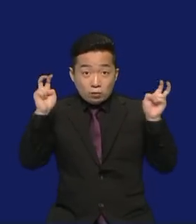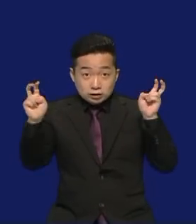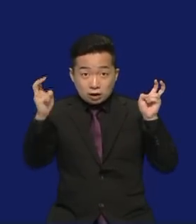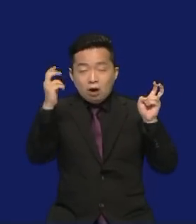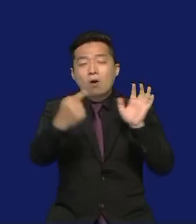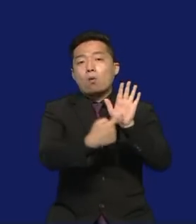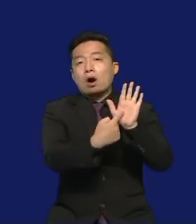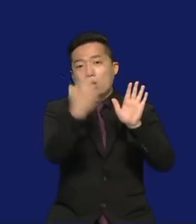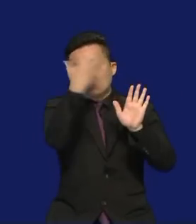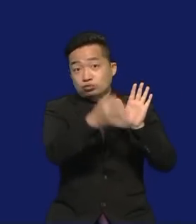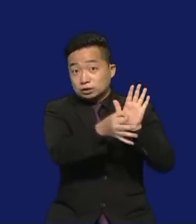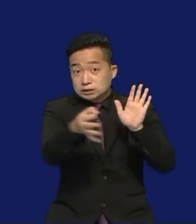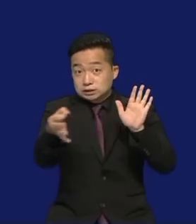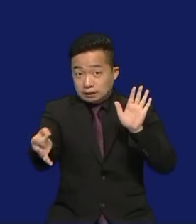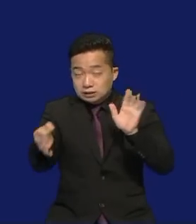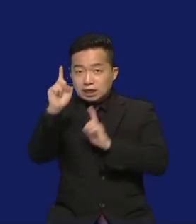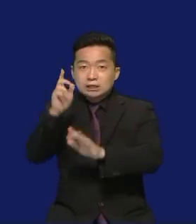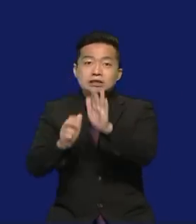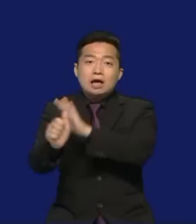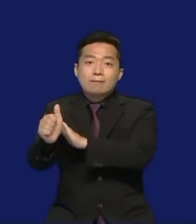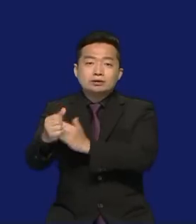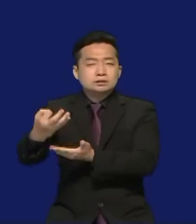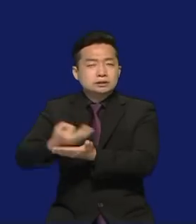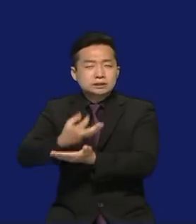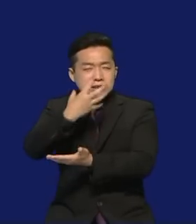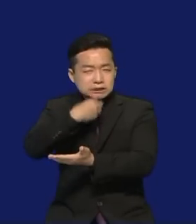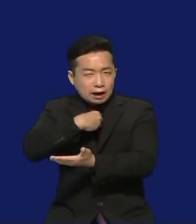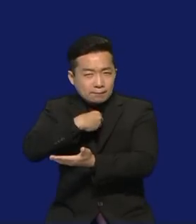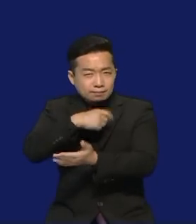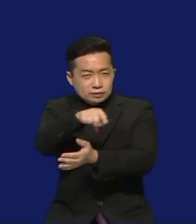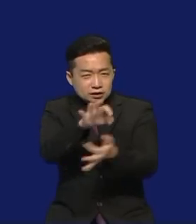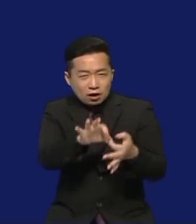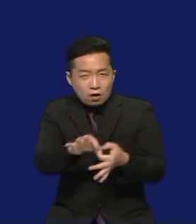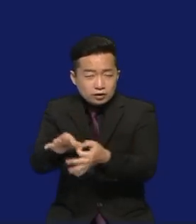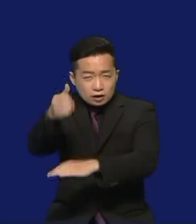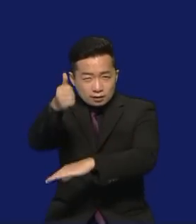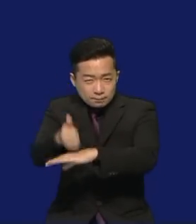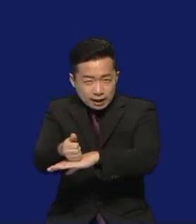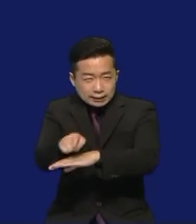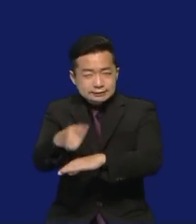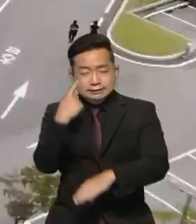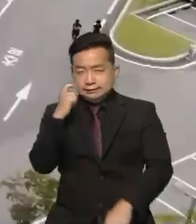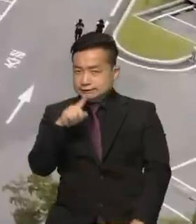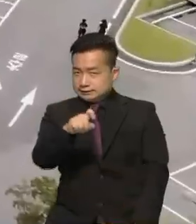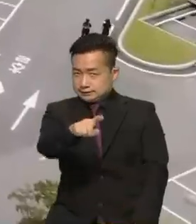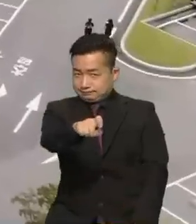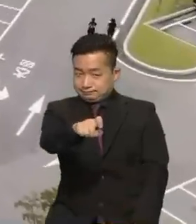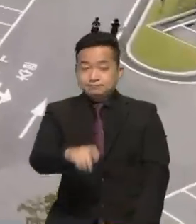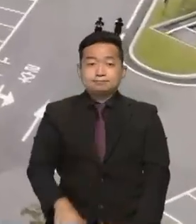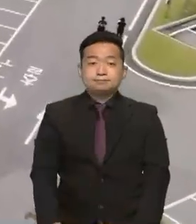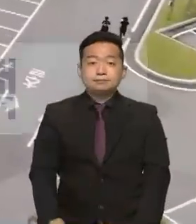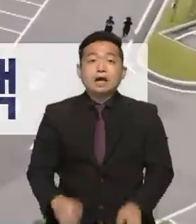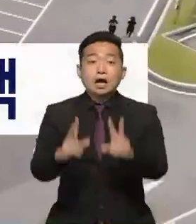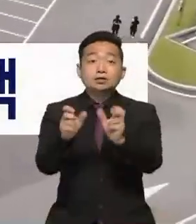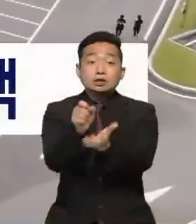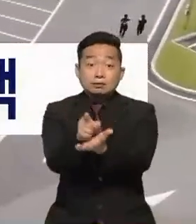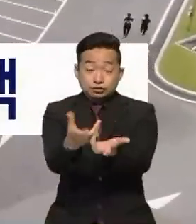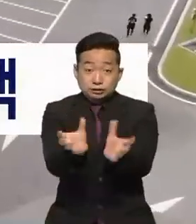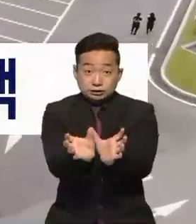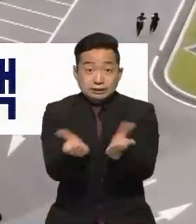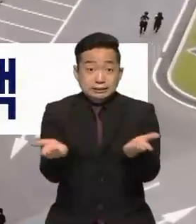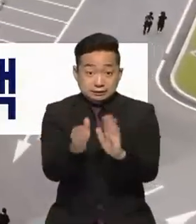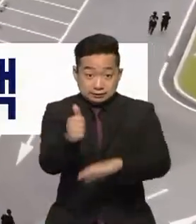후원금이 이 대표 측근들의 경제적 이익으로 귀결된 게 아니냐고 의심하는 겁니다. 실제 성남FC 재직